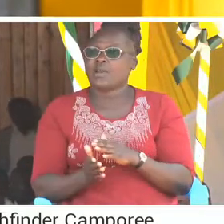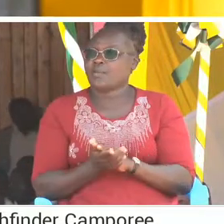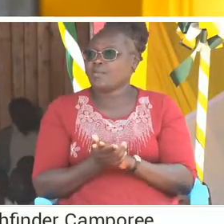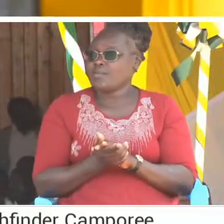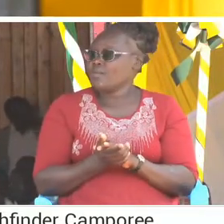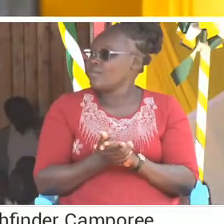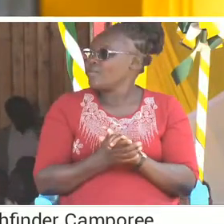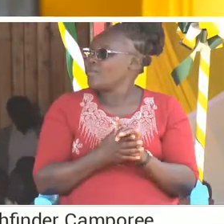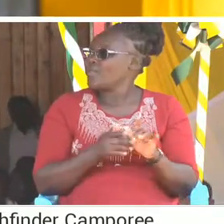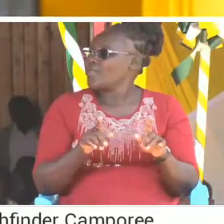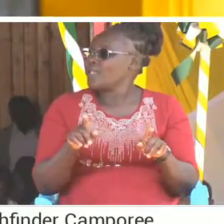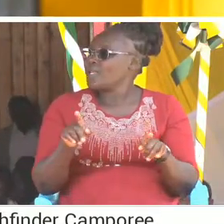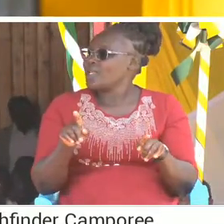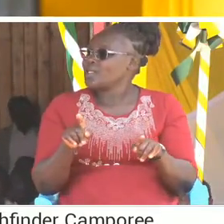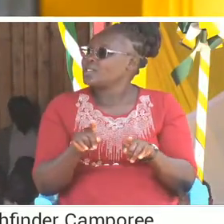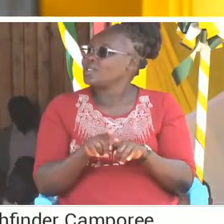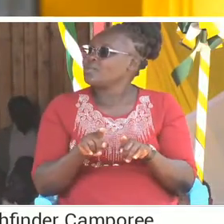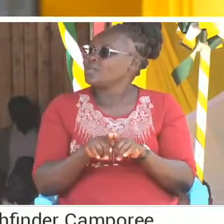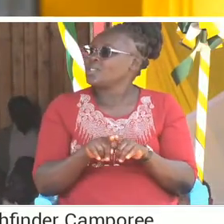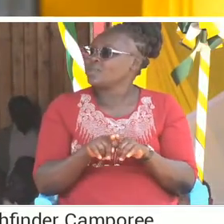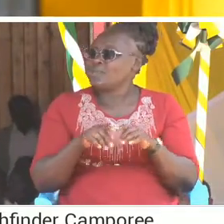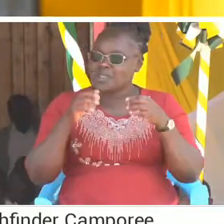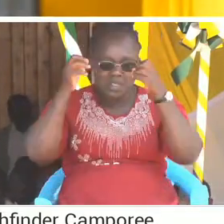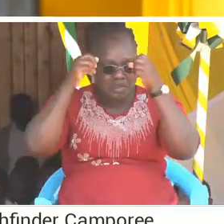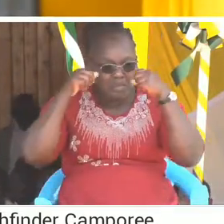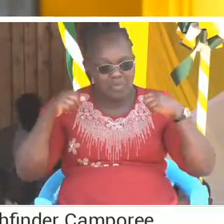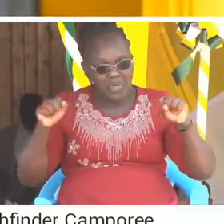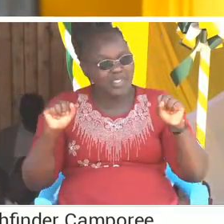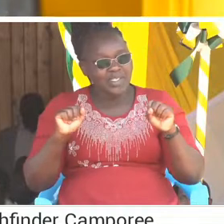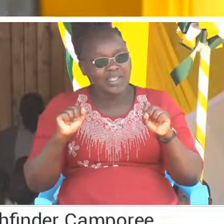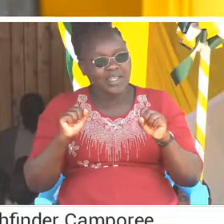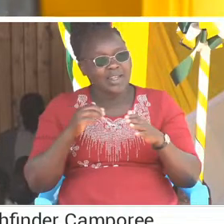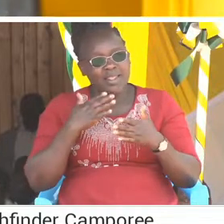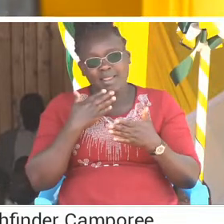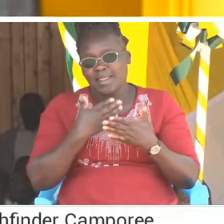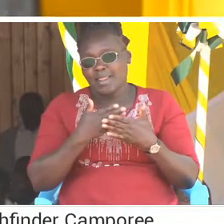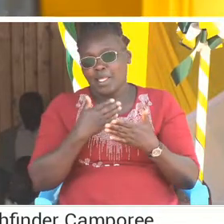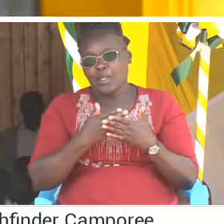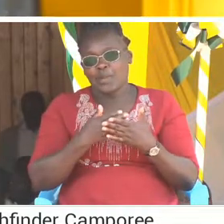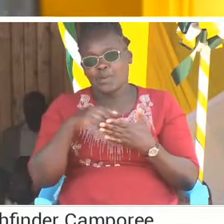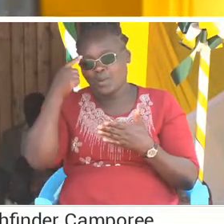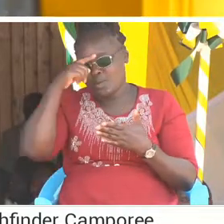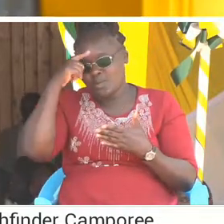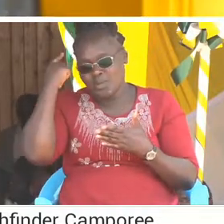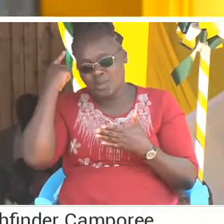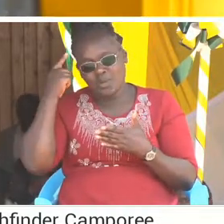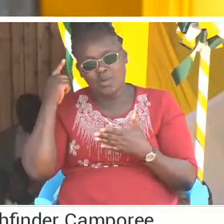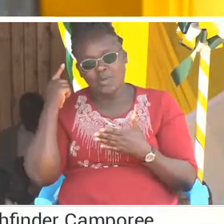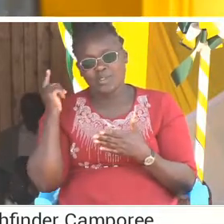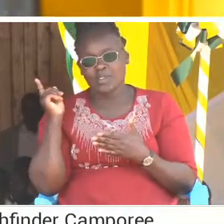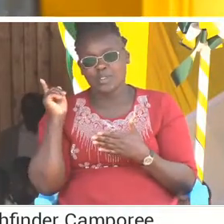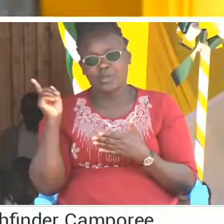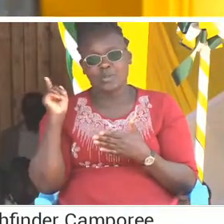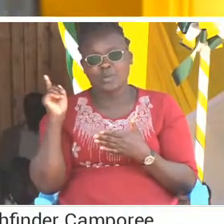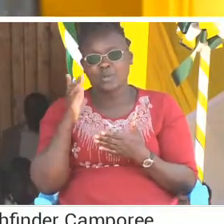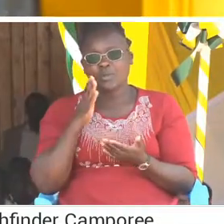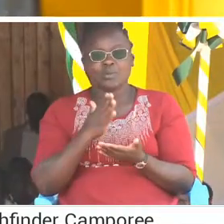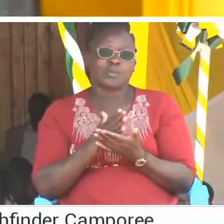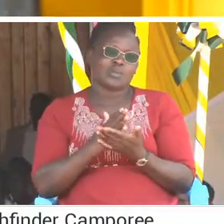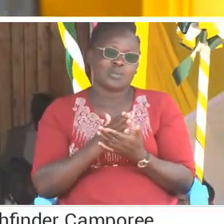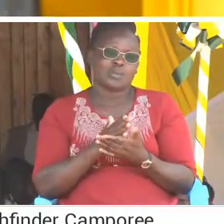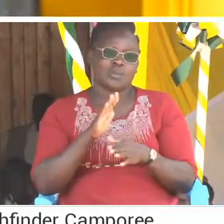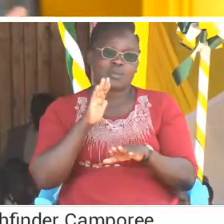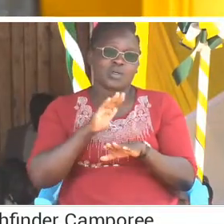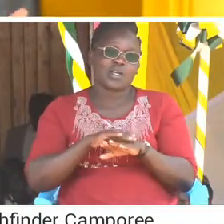hatujaona, hatujawahi kuona mambo kama haya. Lakini tunashukuru uongozi ya bwana Eliasa Koeke